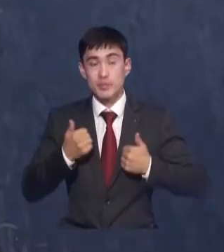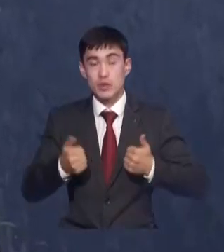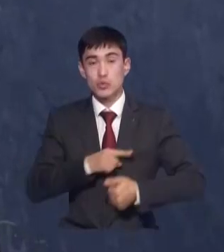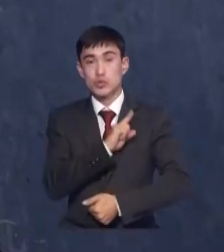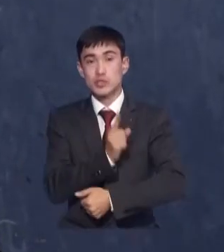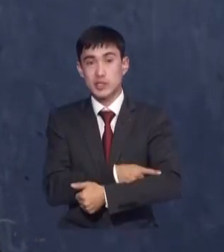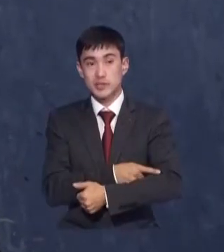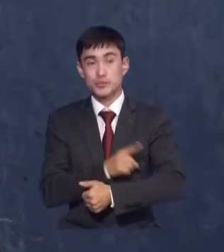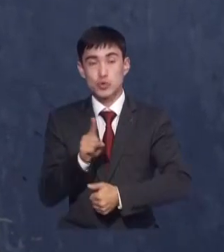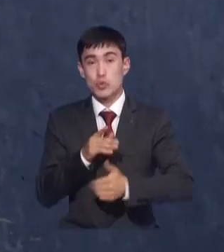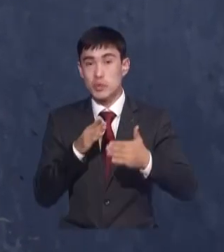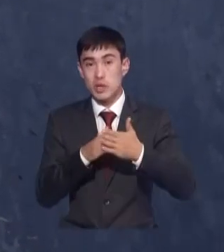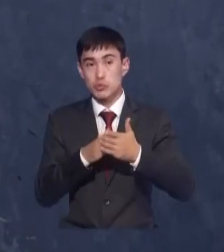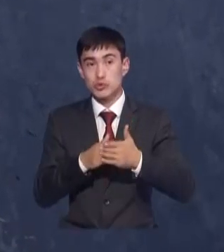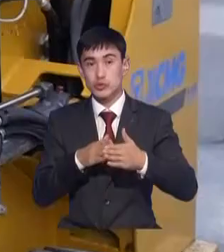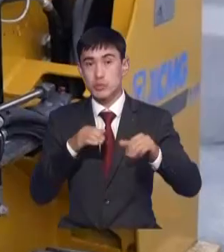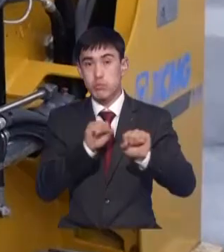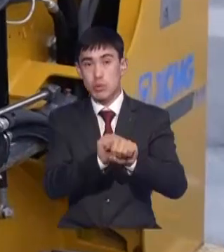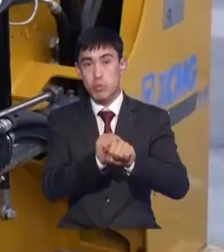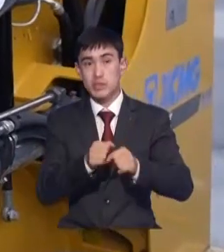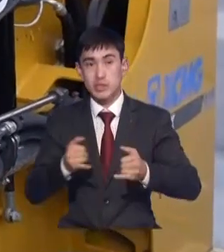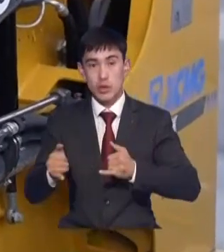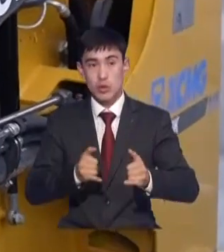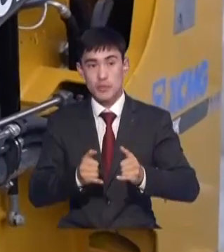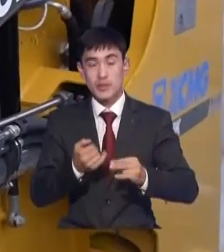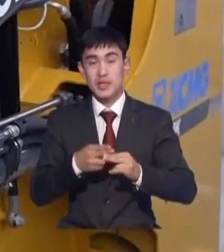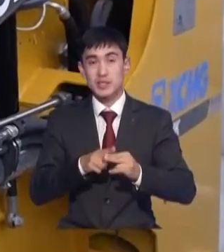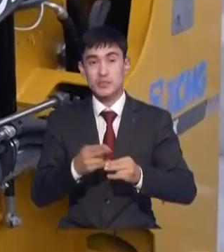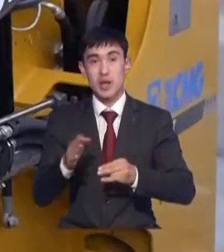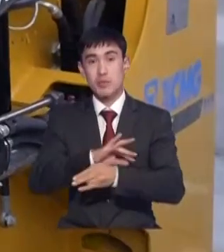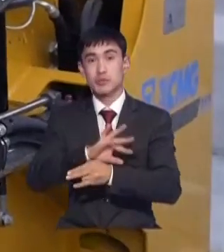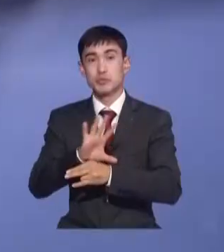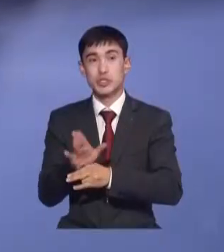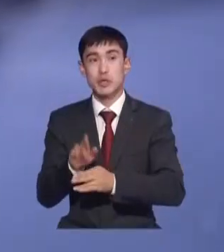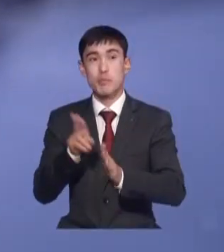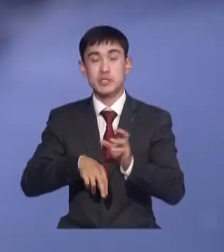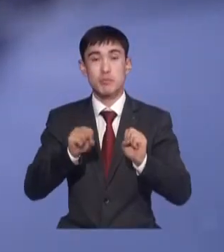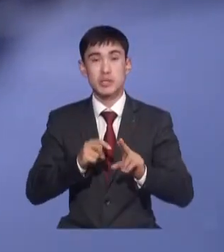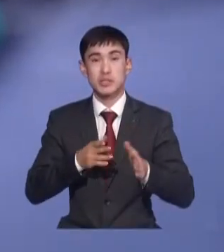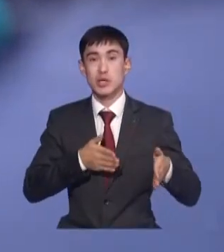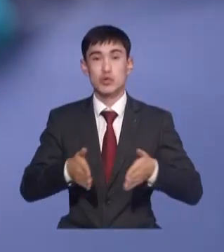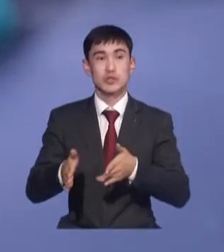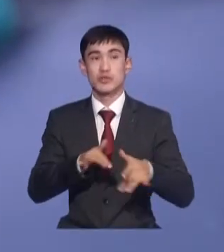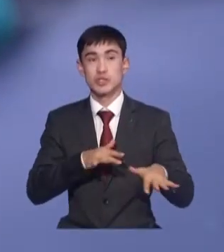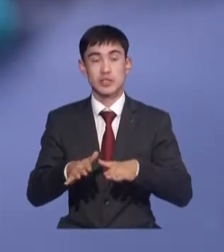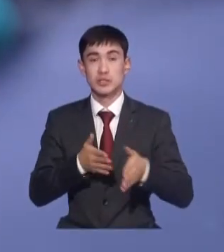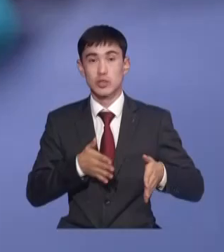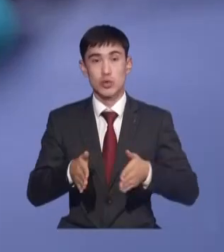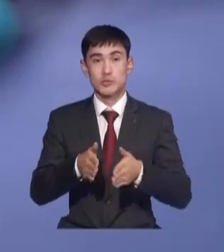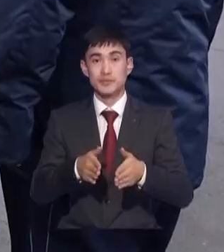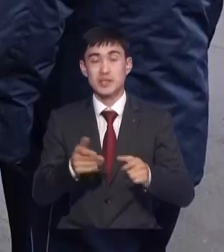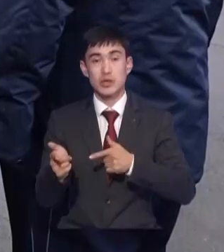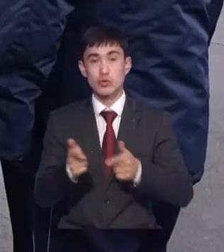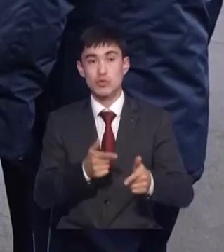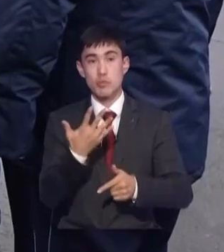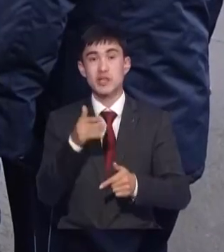максимум усилий, чтобы не допустить пробок из-за гололеда. Наряду с этим для обеспечения безопасности дорожного движения на дорогах